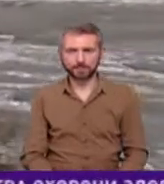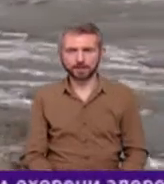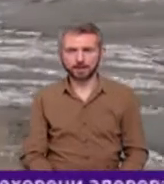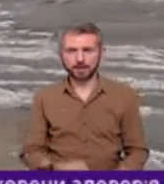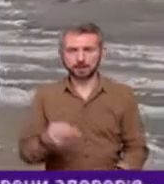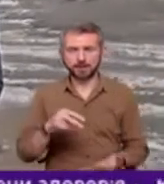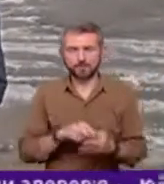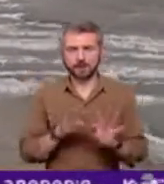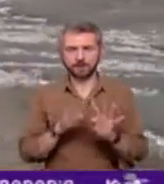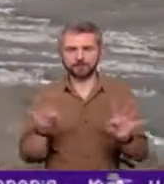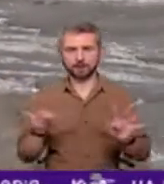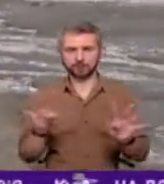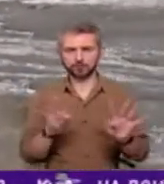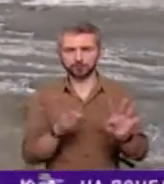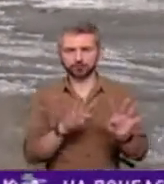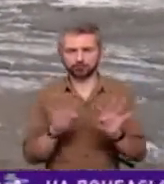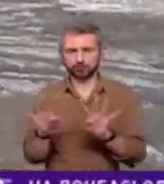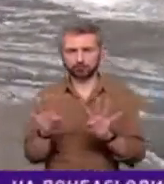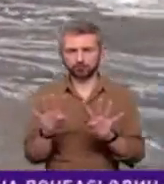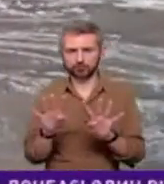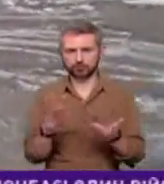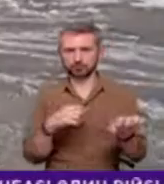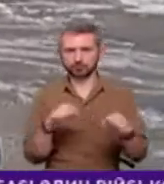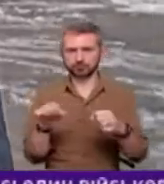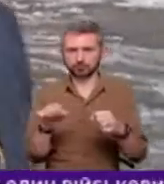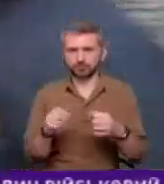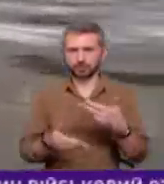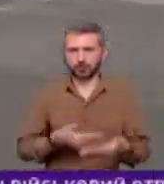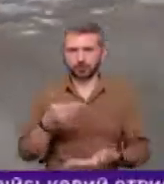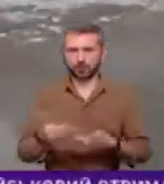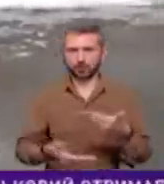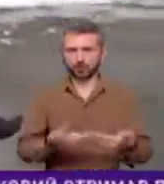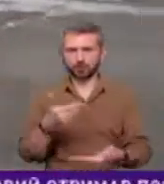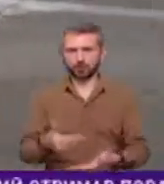Вставай, рівняйсь струнку, кроком, руш.